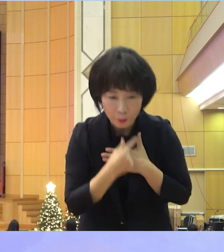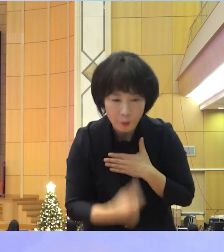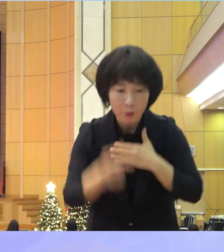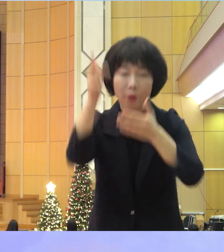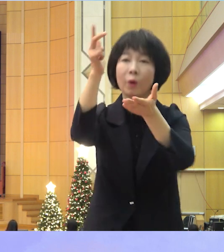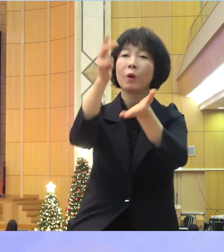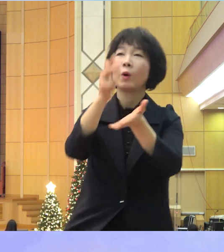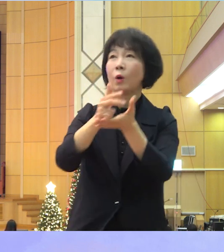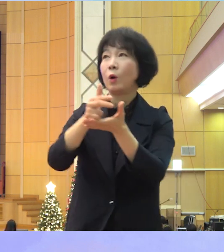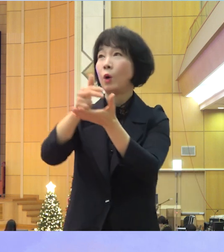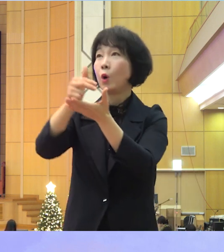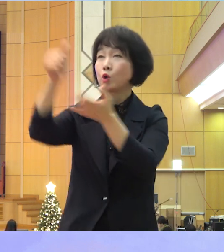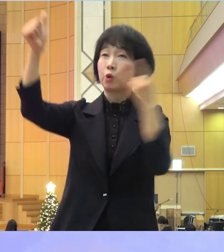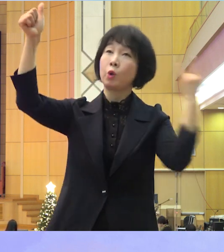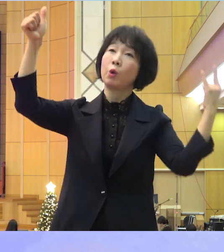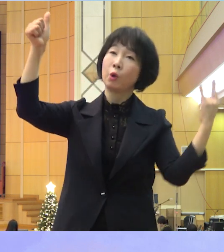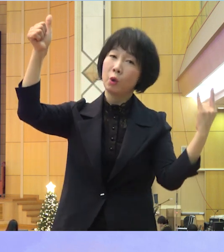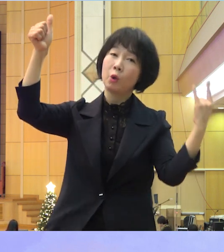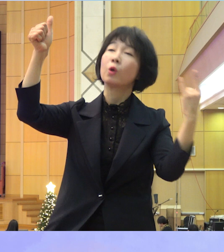따르려고